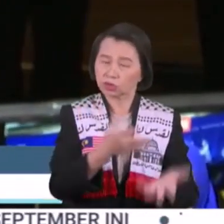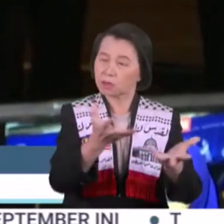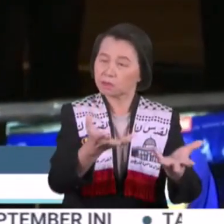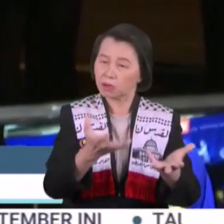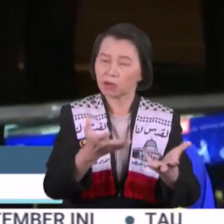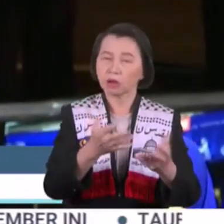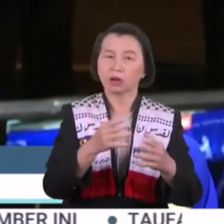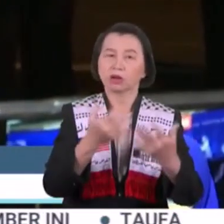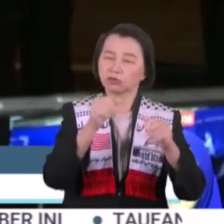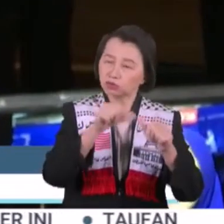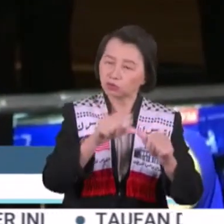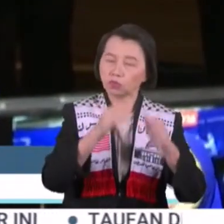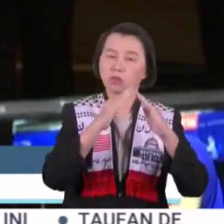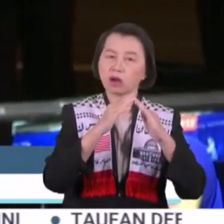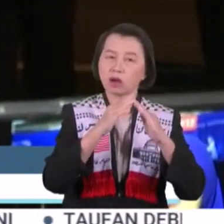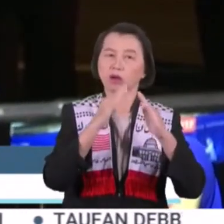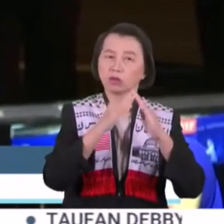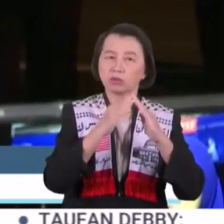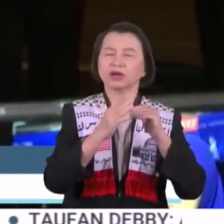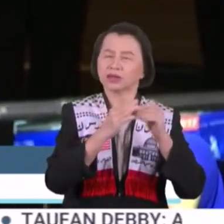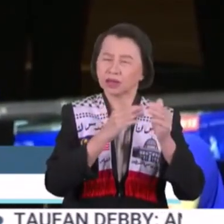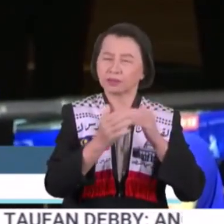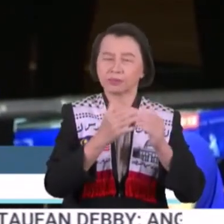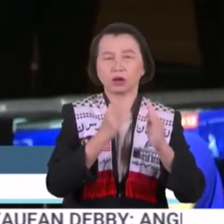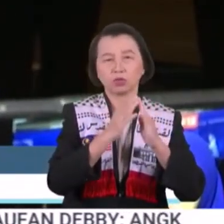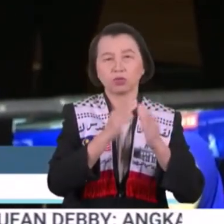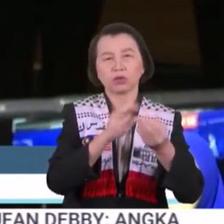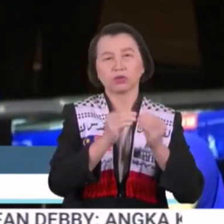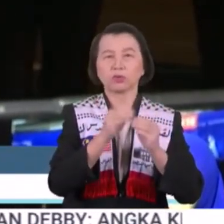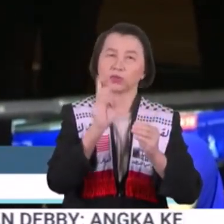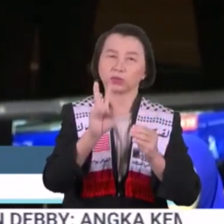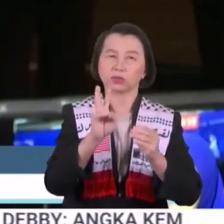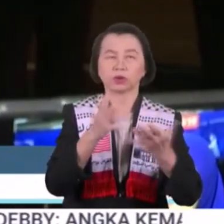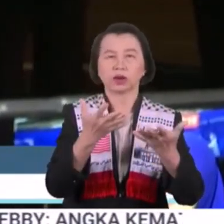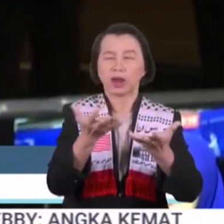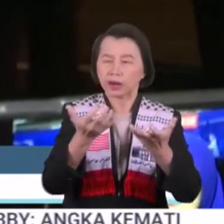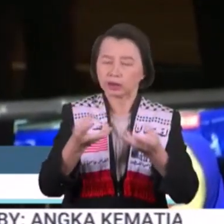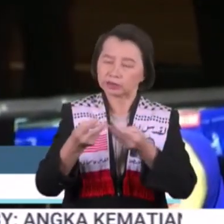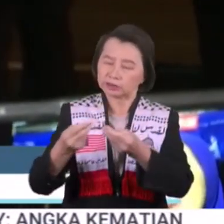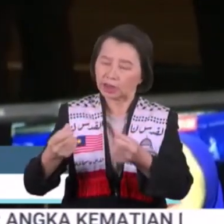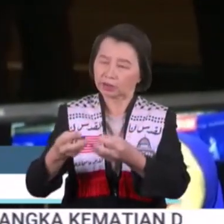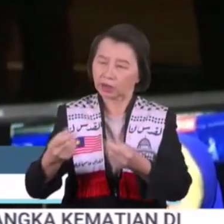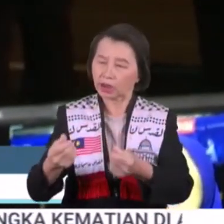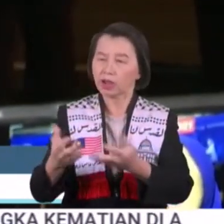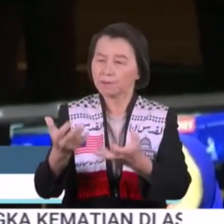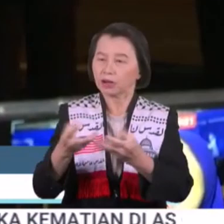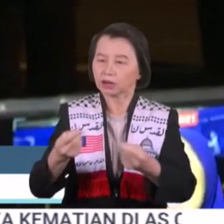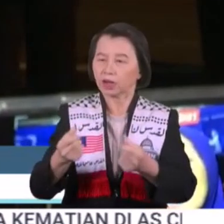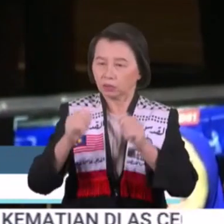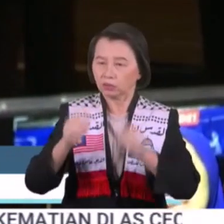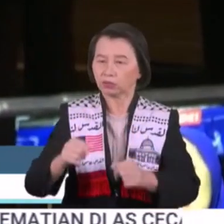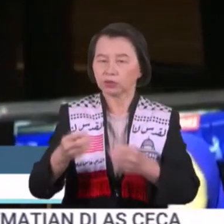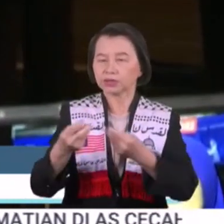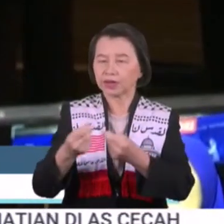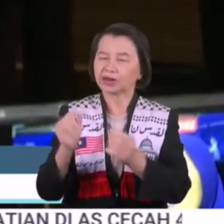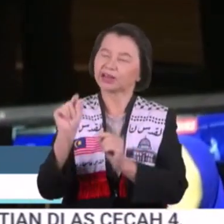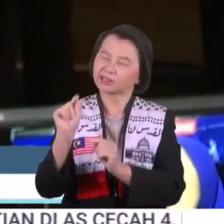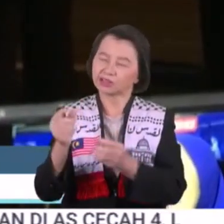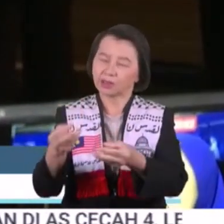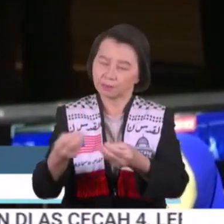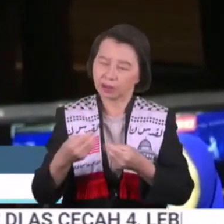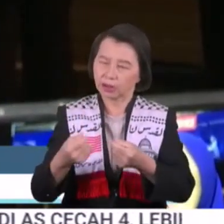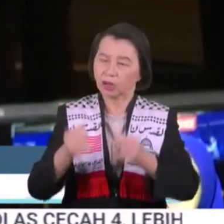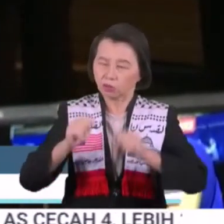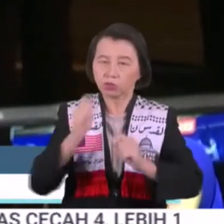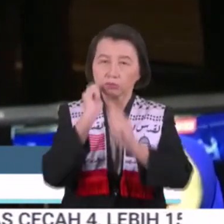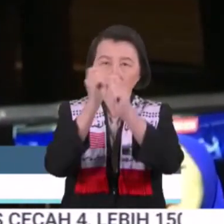macam rumah ke rumah tu tak apalah rumah nombor dua dah rumah kita nak tanah. Tanah maknanya boleh tanah sikit tu dia boleh